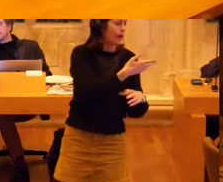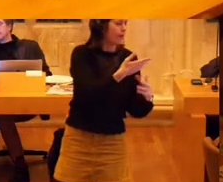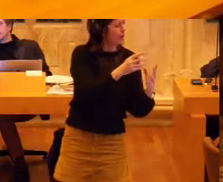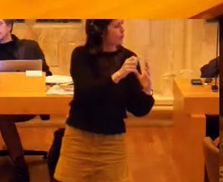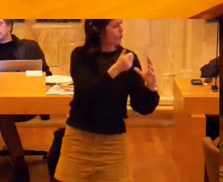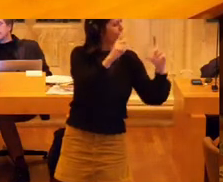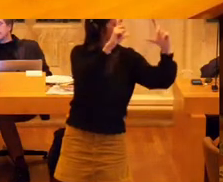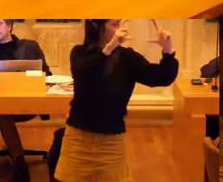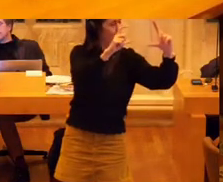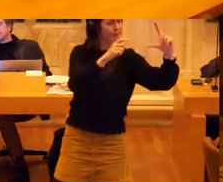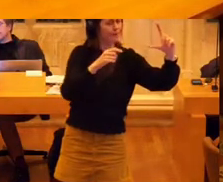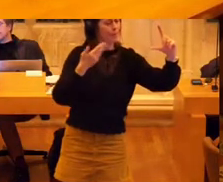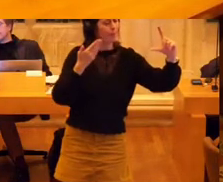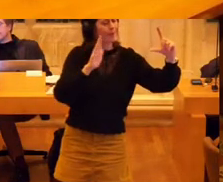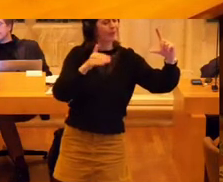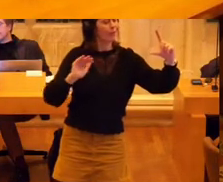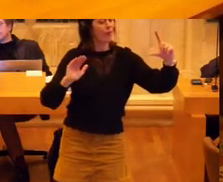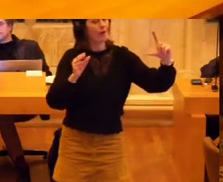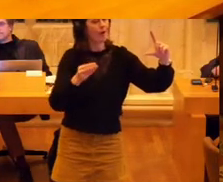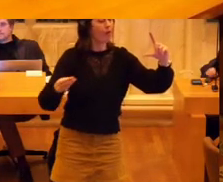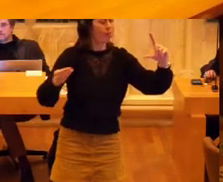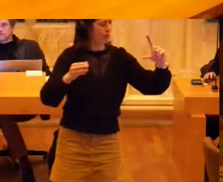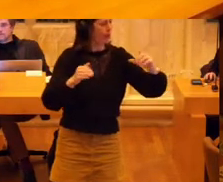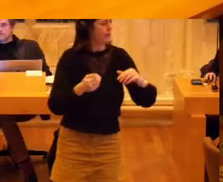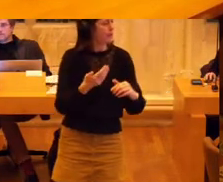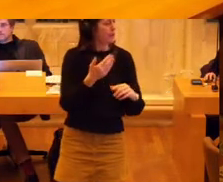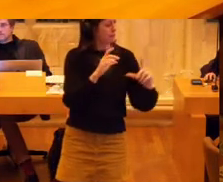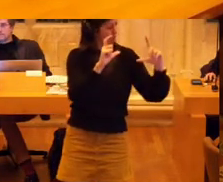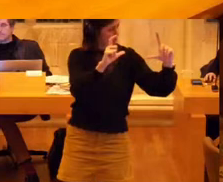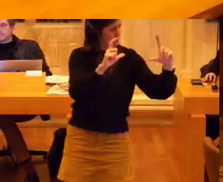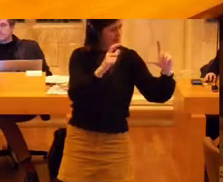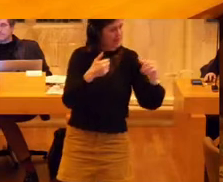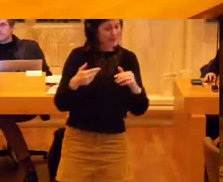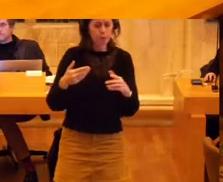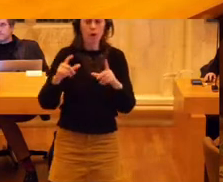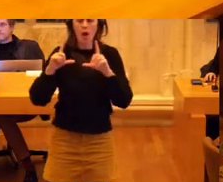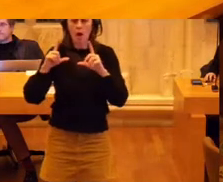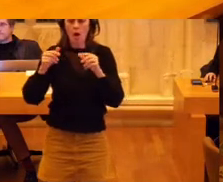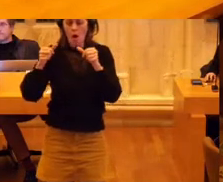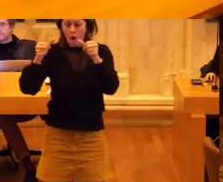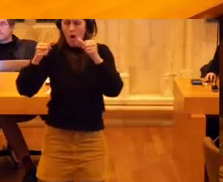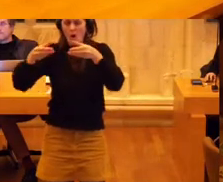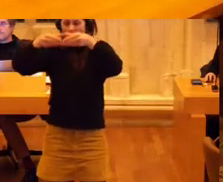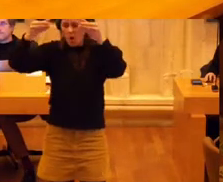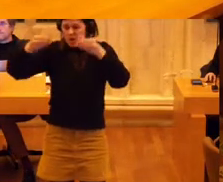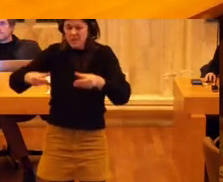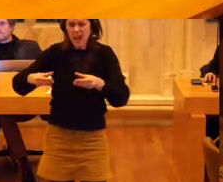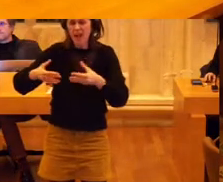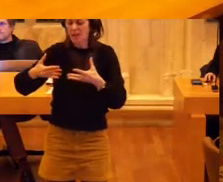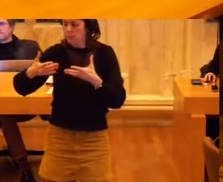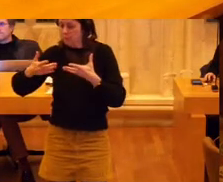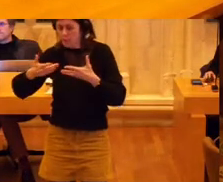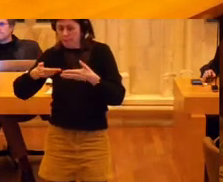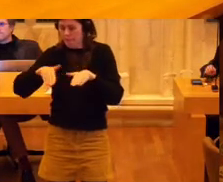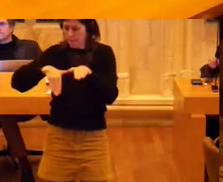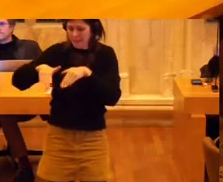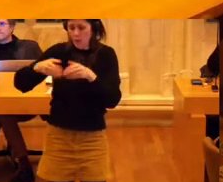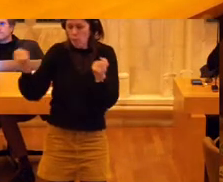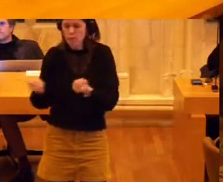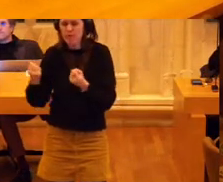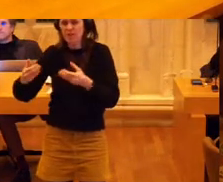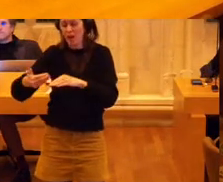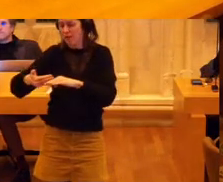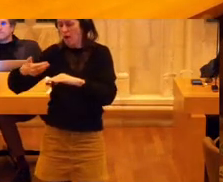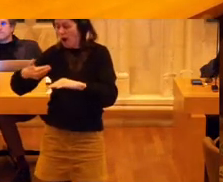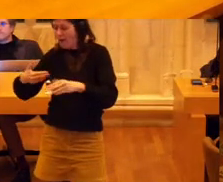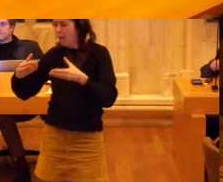présentation. Et puis un autre règlement concernant les préenseignes et les dispositifs publicitaires. La différence essentielle entre ces